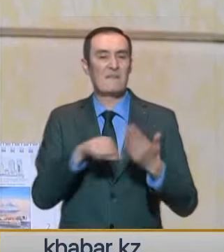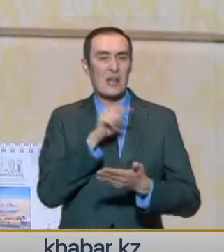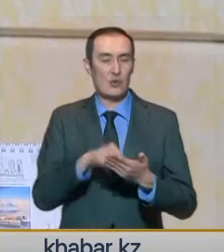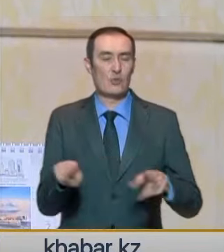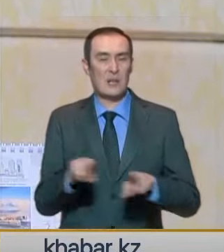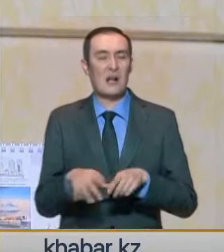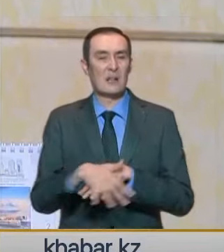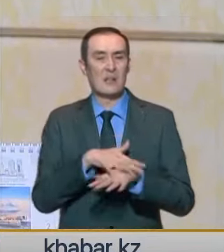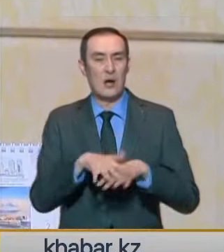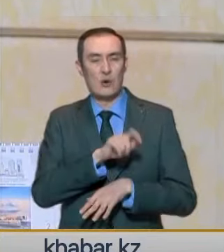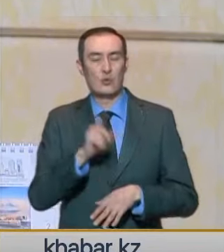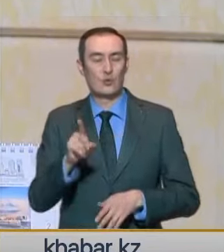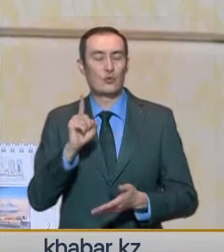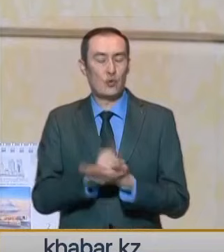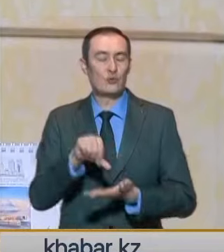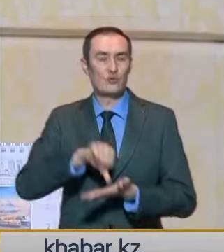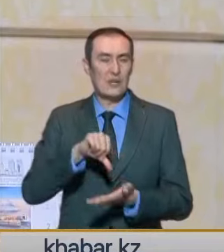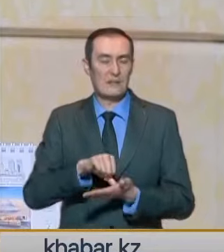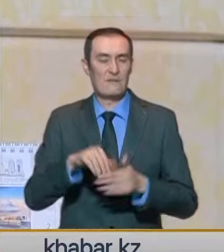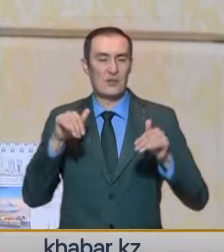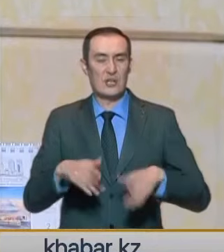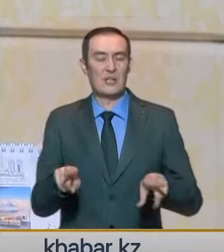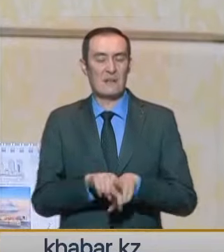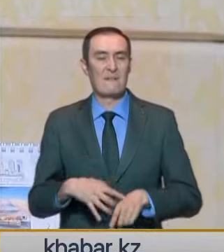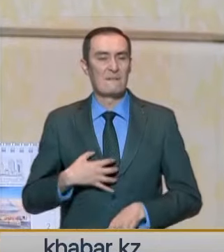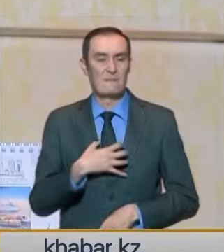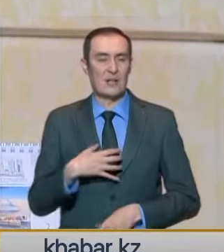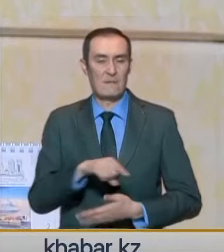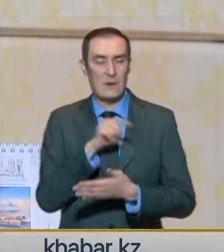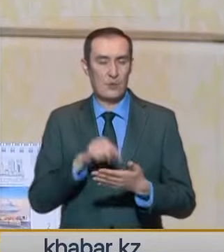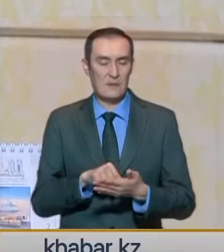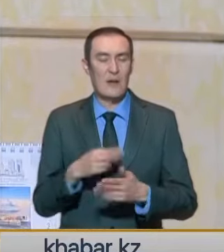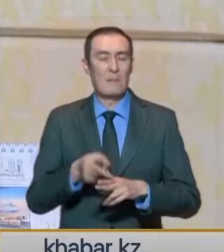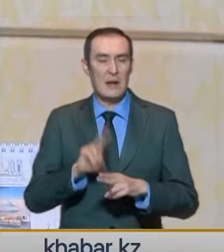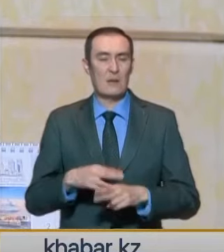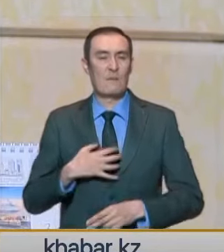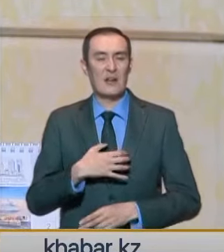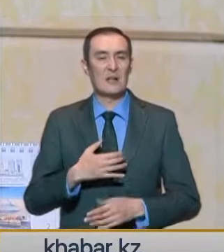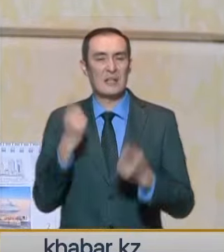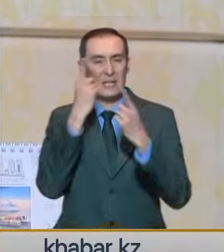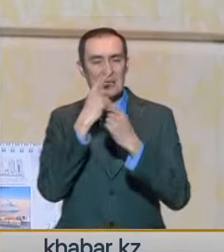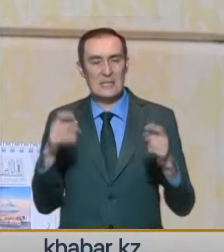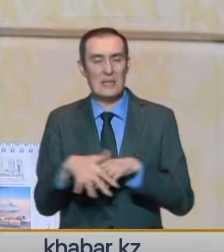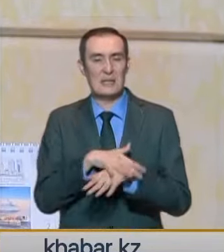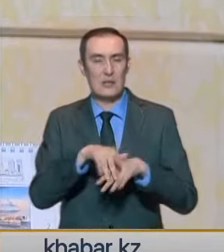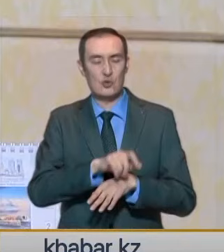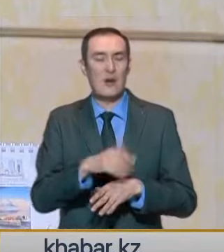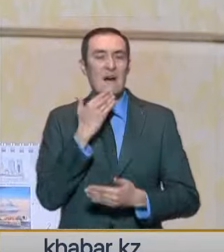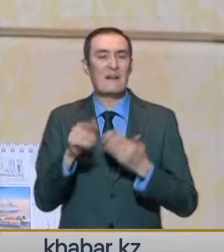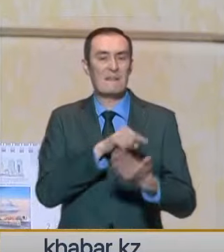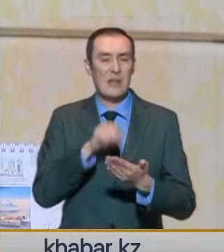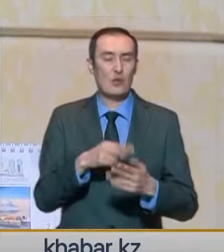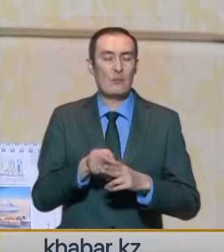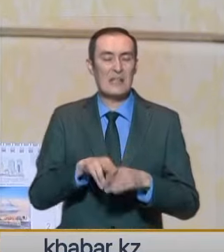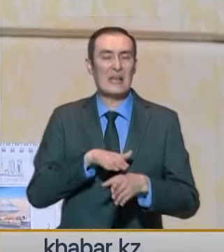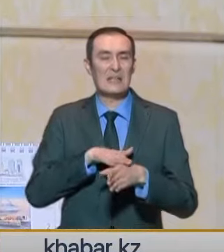так как народ должен принимать участие в решении таких стратегических вопросов поэтому важно донести до жителей что референдум - это